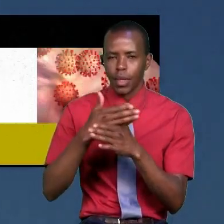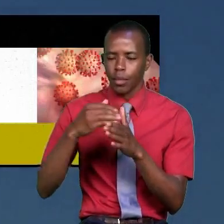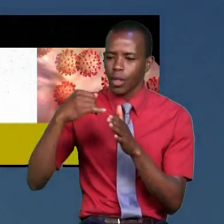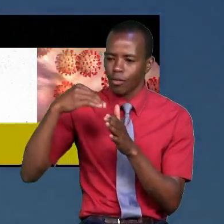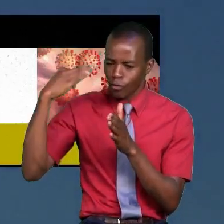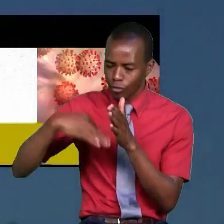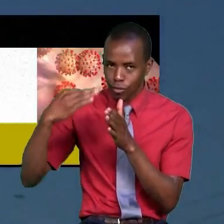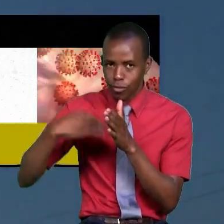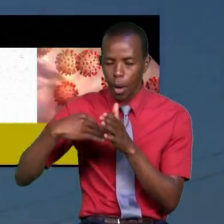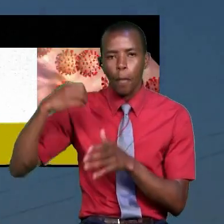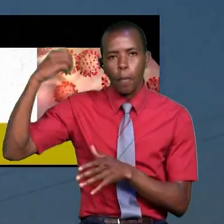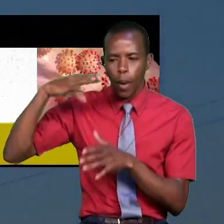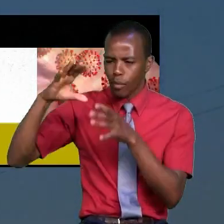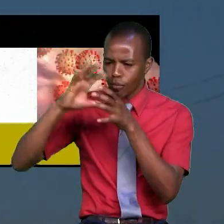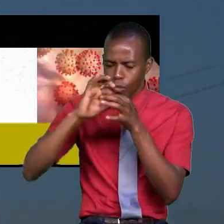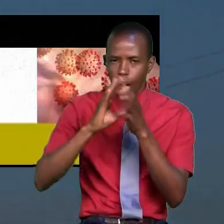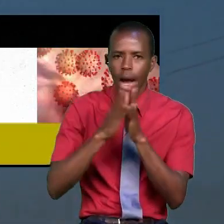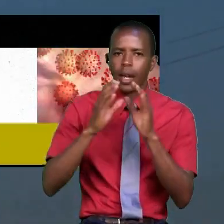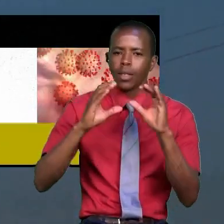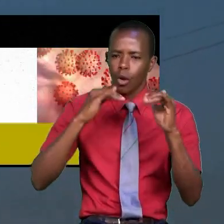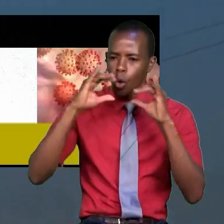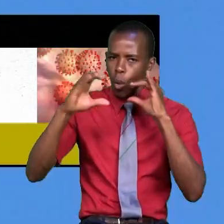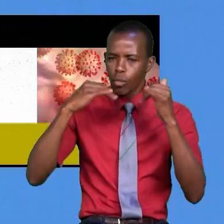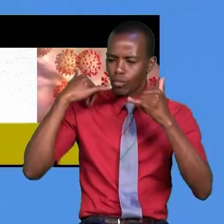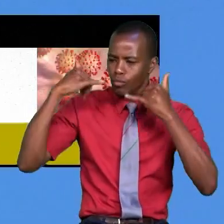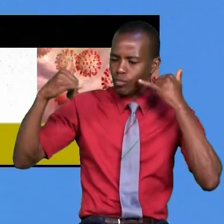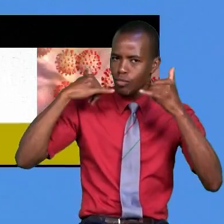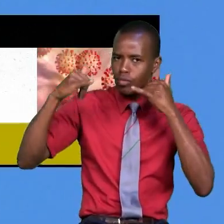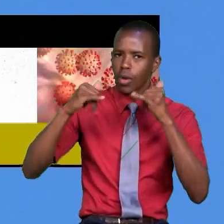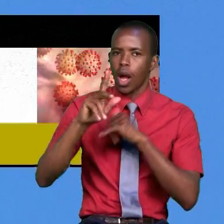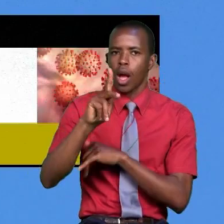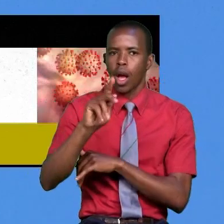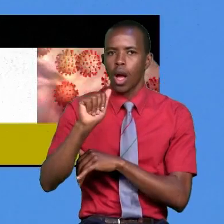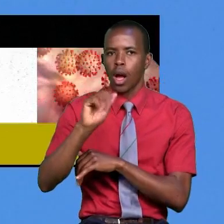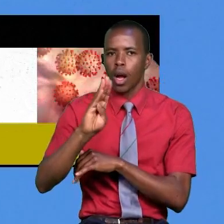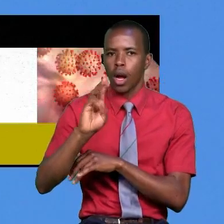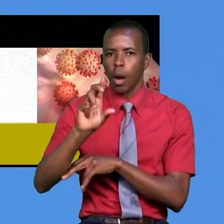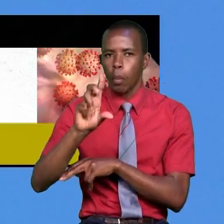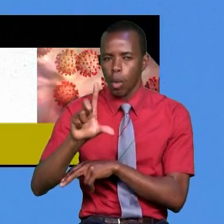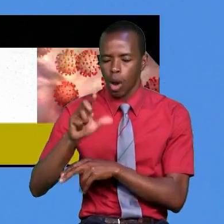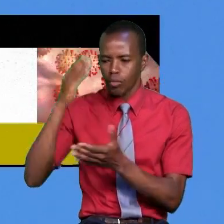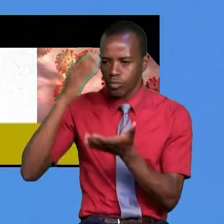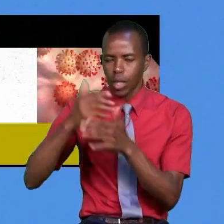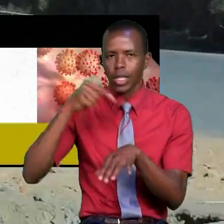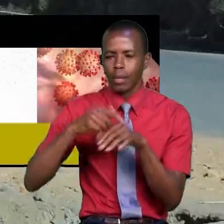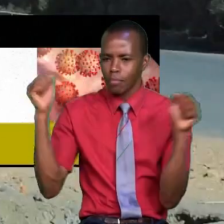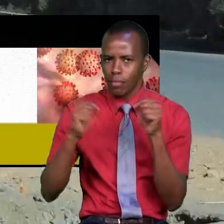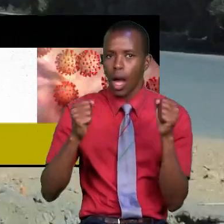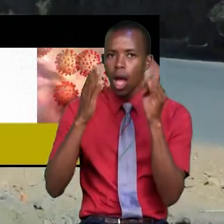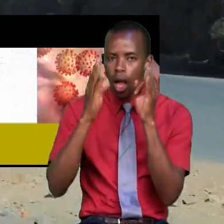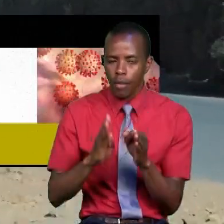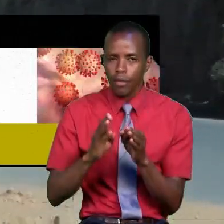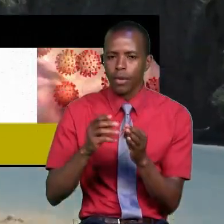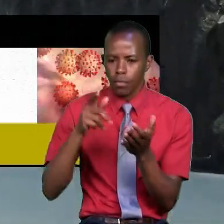viwanda, usambazaji wa umeme na mawasiliano ya simu jijini Kabul huenda ukakatwa ifikapo majira ya baridi iwapo bili